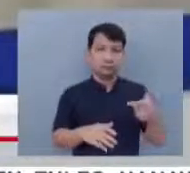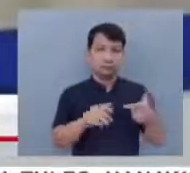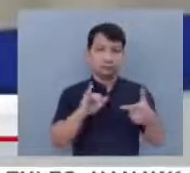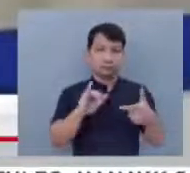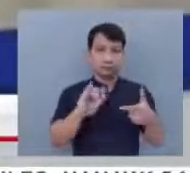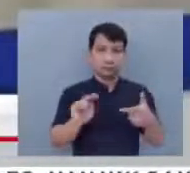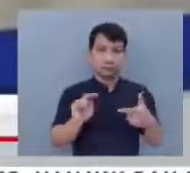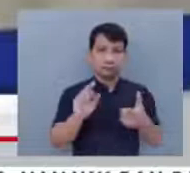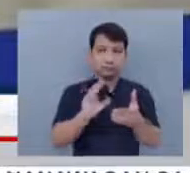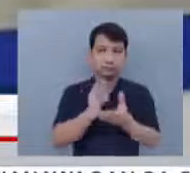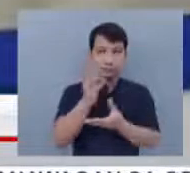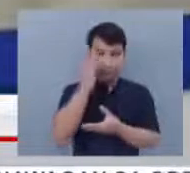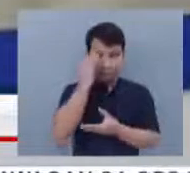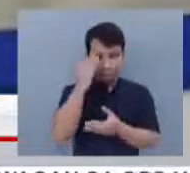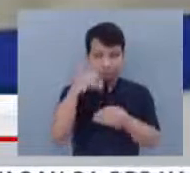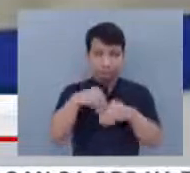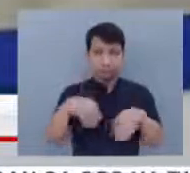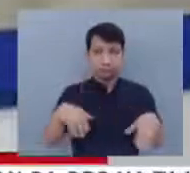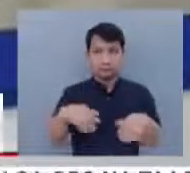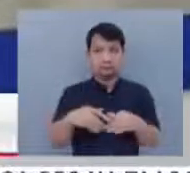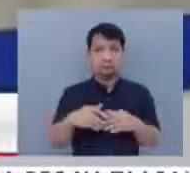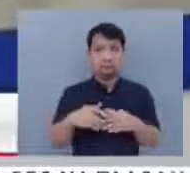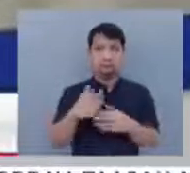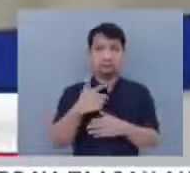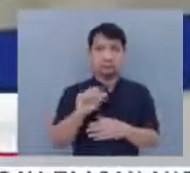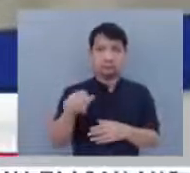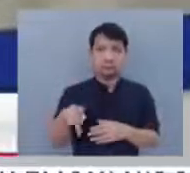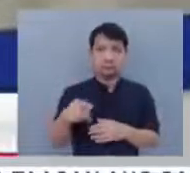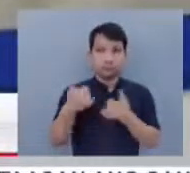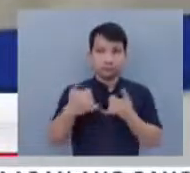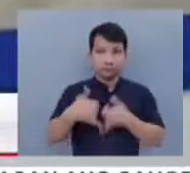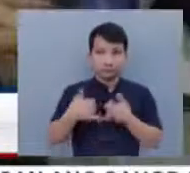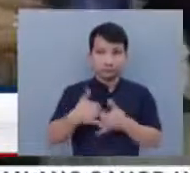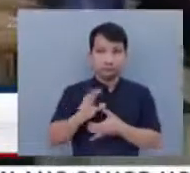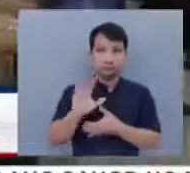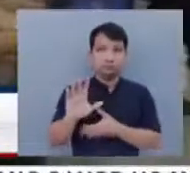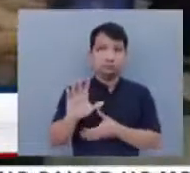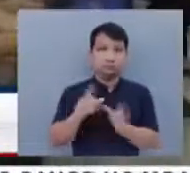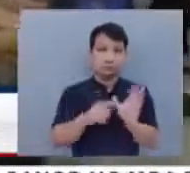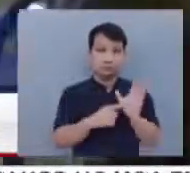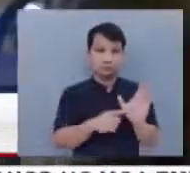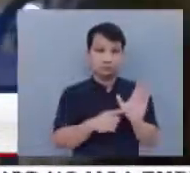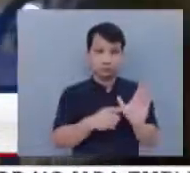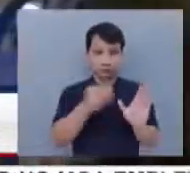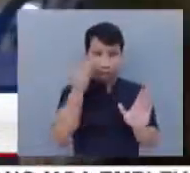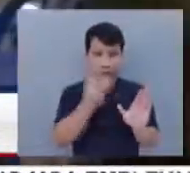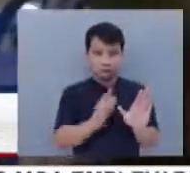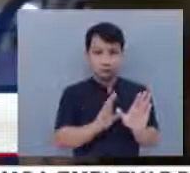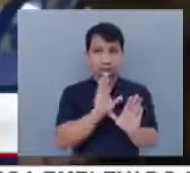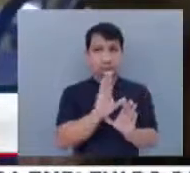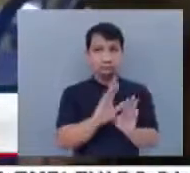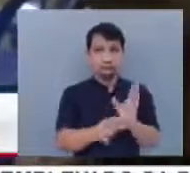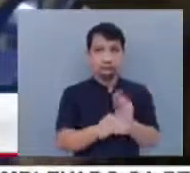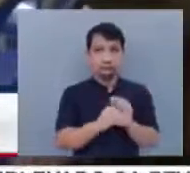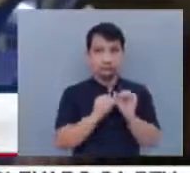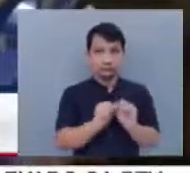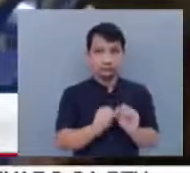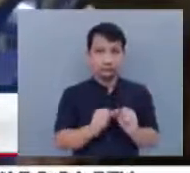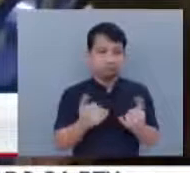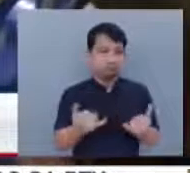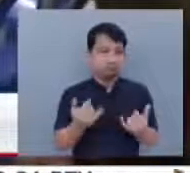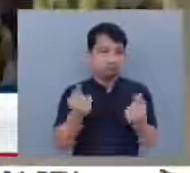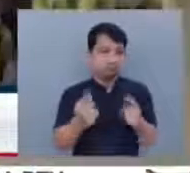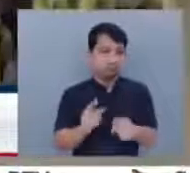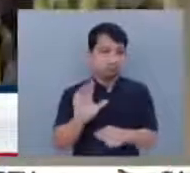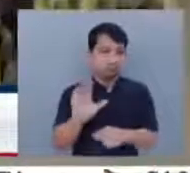learning loss, gaps and gains. So pinapakita dito kung ano ang mga nangyari, ano,